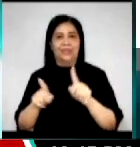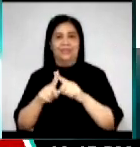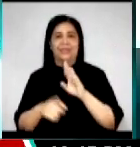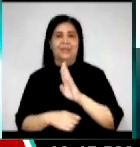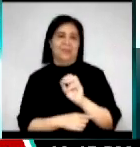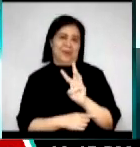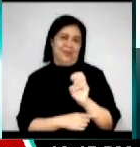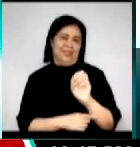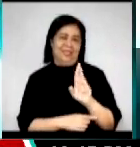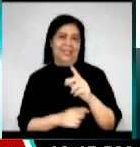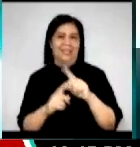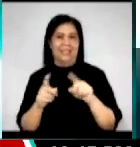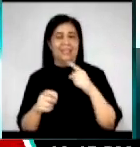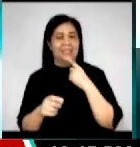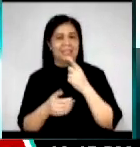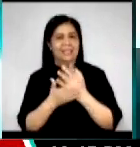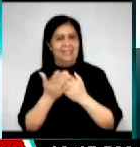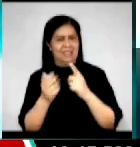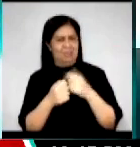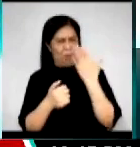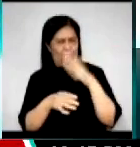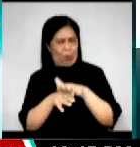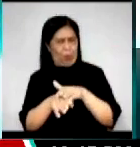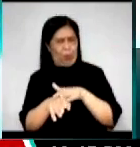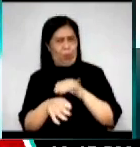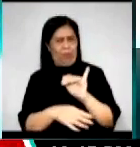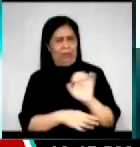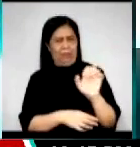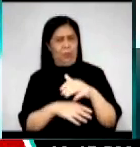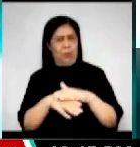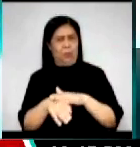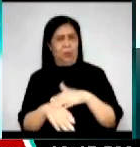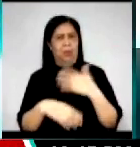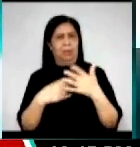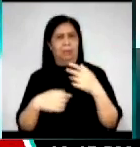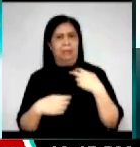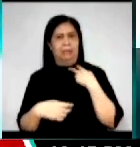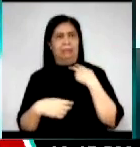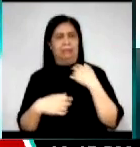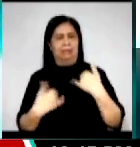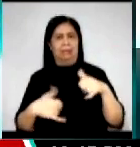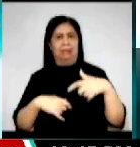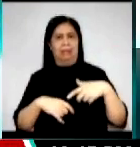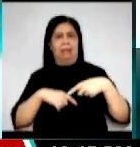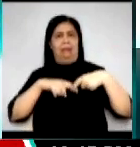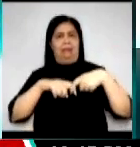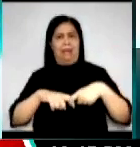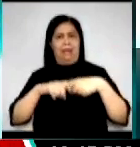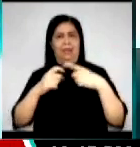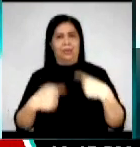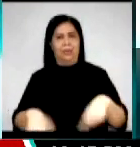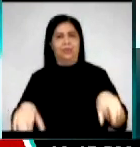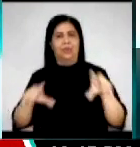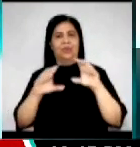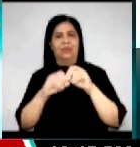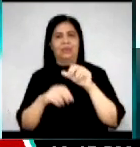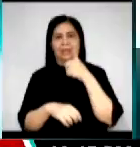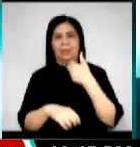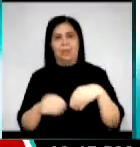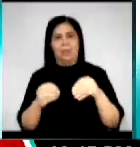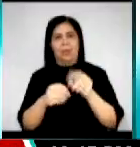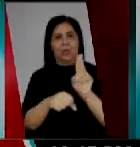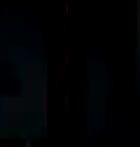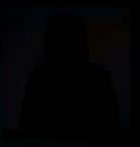Tinuna naman ng ilan ng kabagalan ng browser na baka maghang pa rin daw bago ito tuluyang hindi na magamit sa susunod na